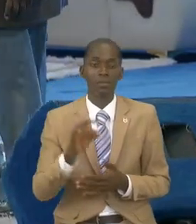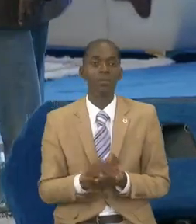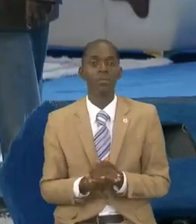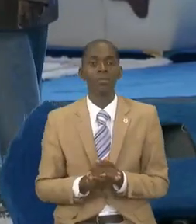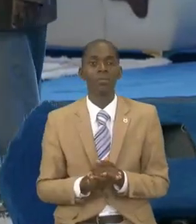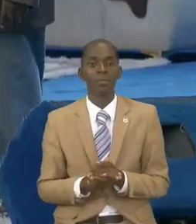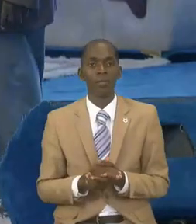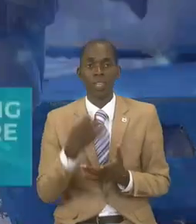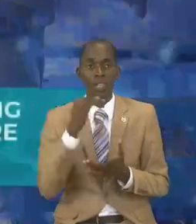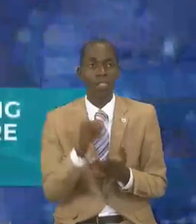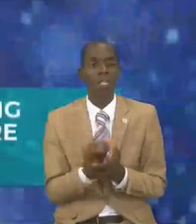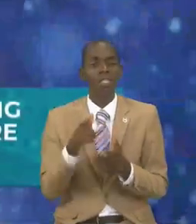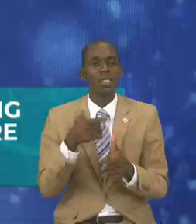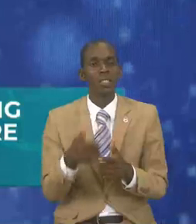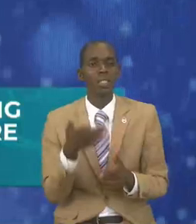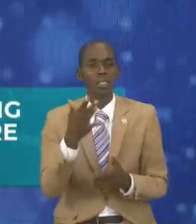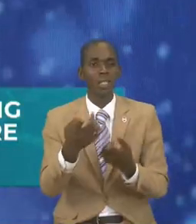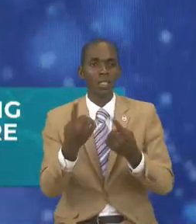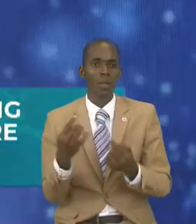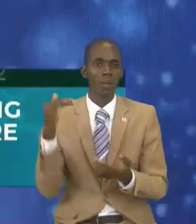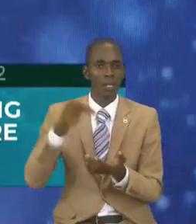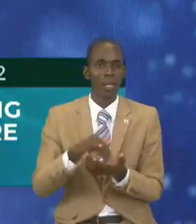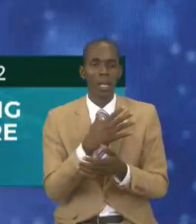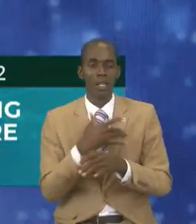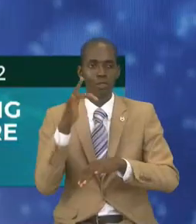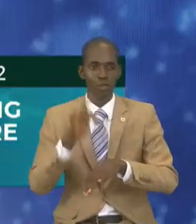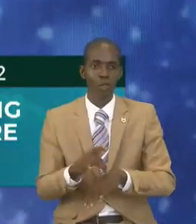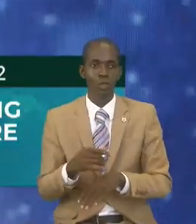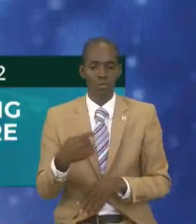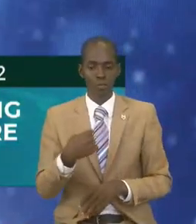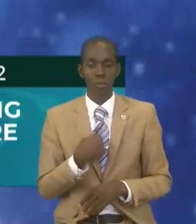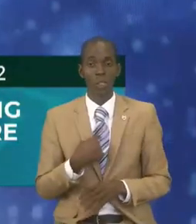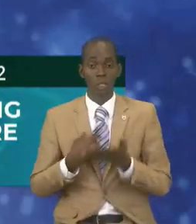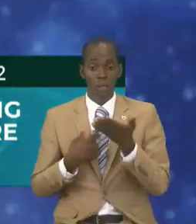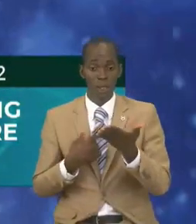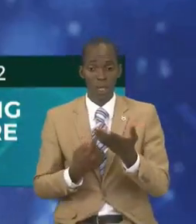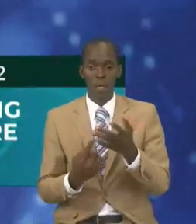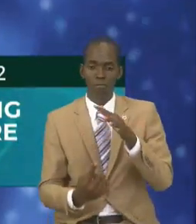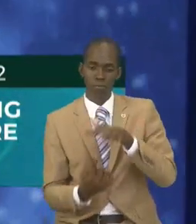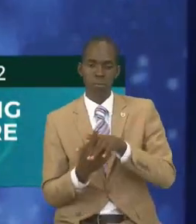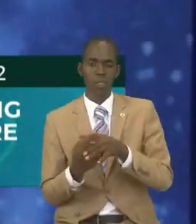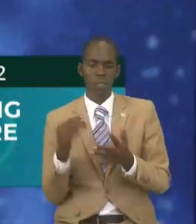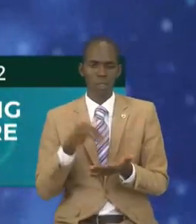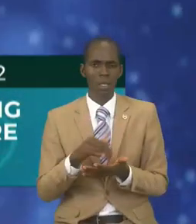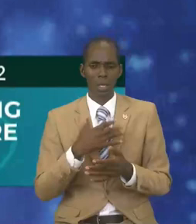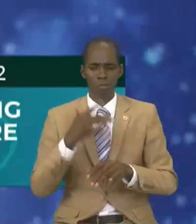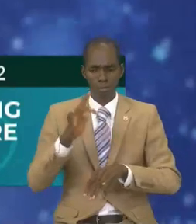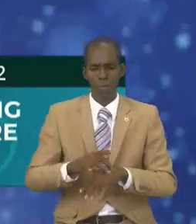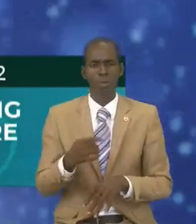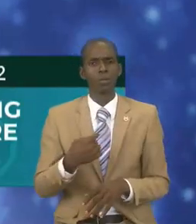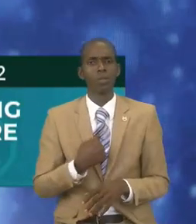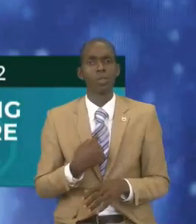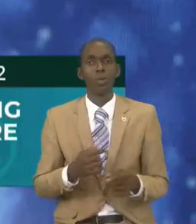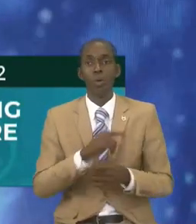Alors, celui qui avait l'apparence d'un homme me toucha. Celui qui avait l'apparence d'un homme me toucha